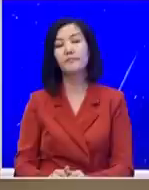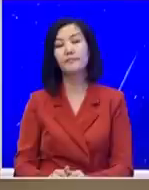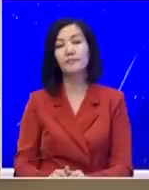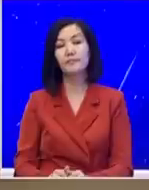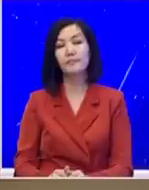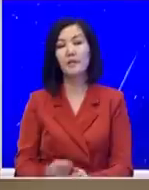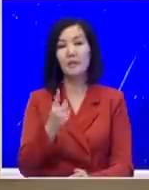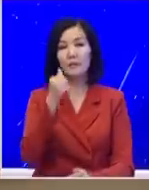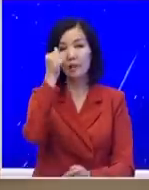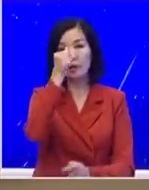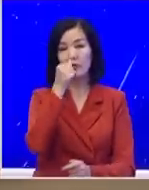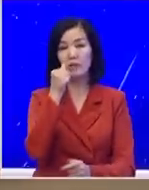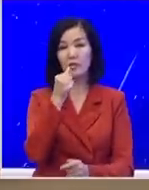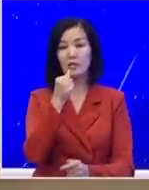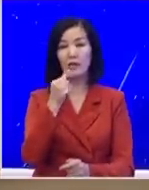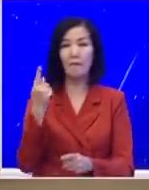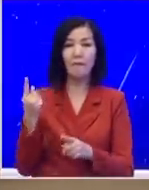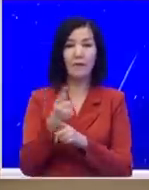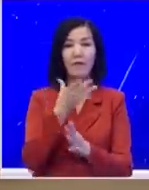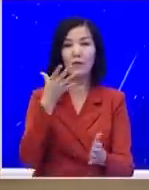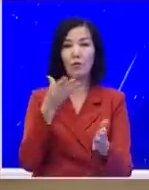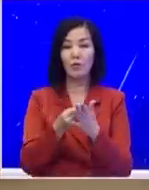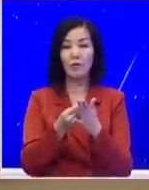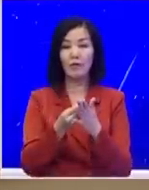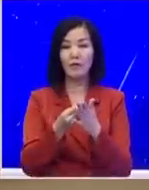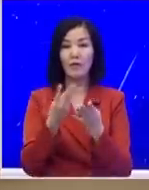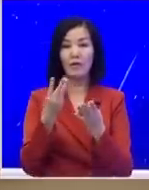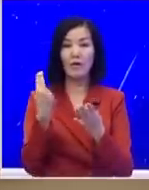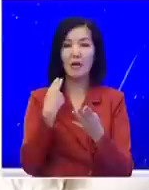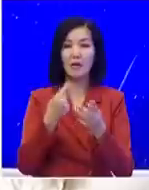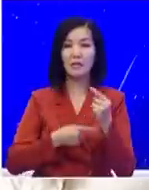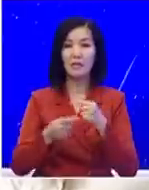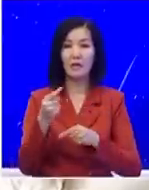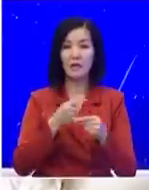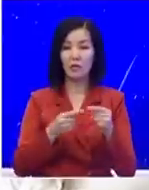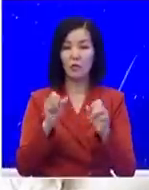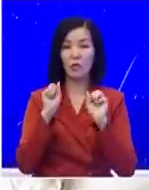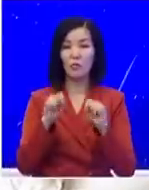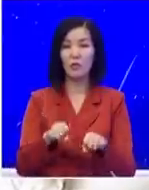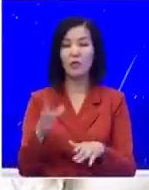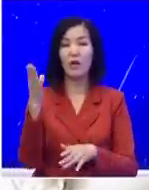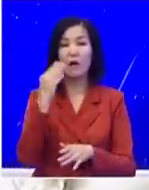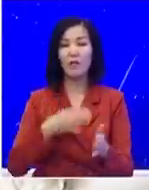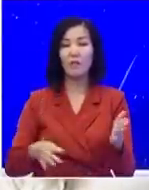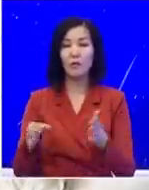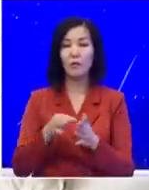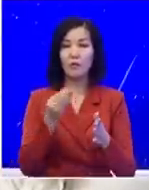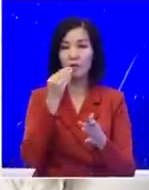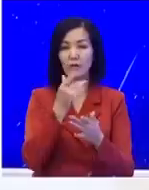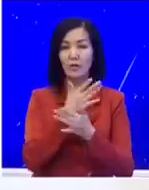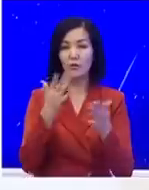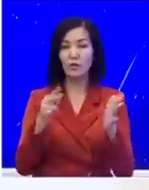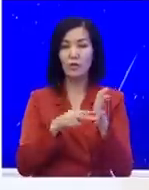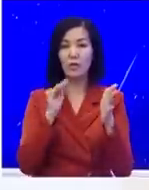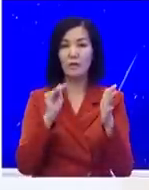осы бір жылдың ішінде бір реттік төлем арқылы осы қарызды қайтара алады. Сондай-ақ Алматы облысында азық-түлік қоры